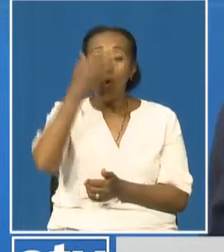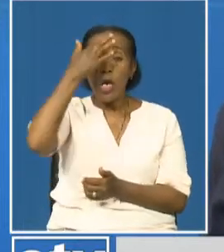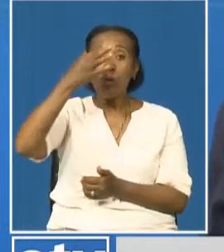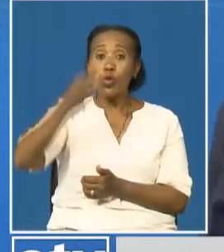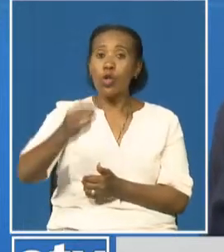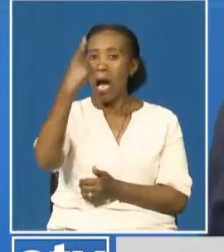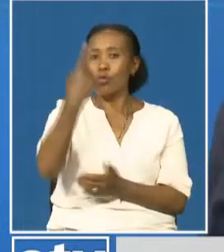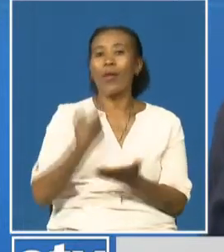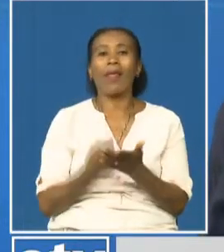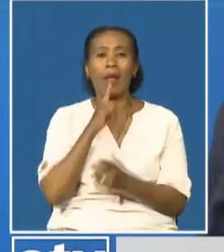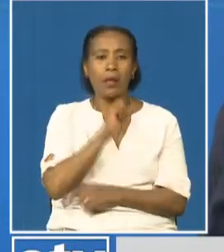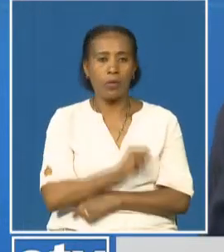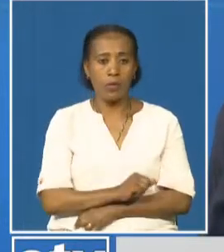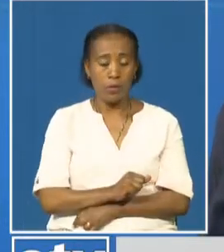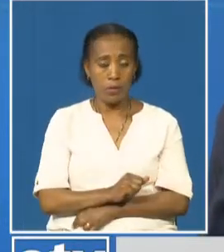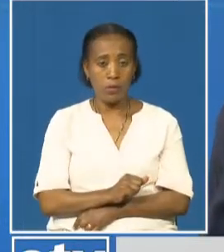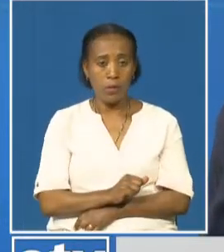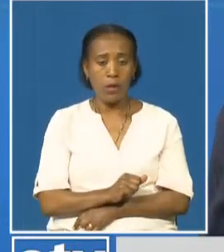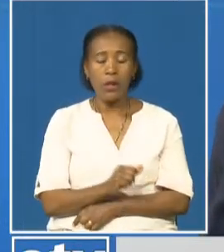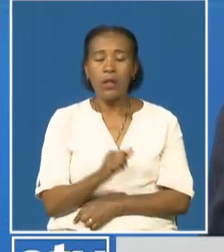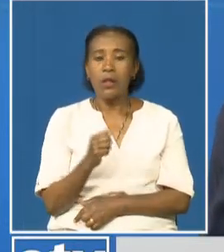ከተፈረጁት ነገሮች አንዱ ይሄ ነው።